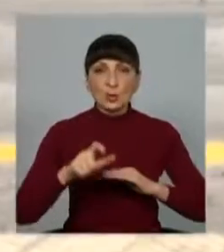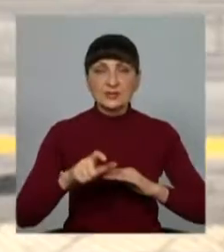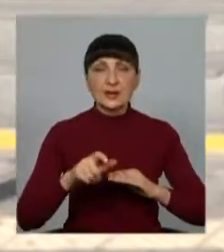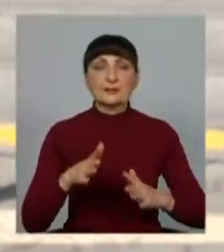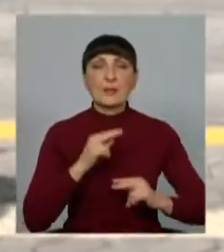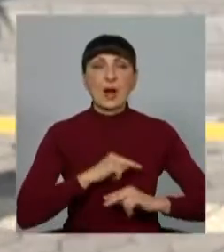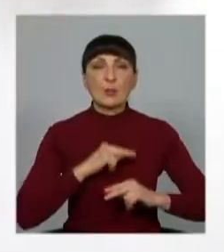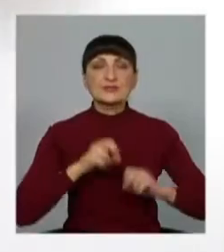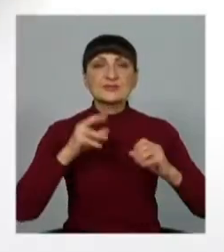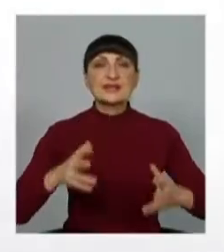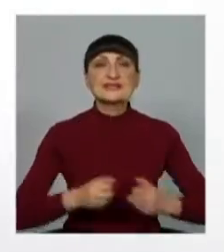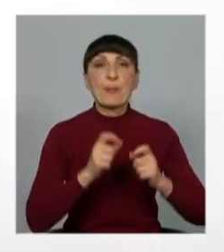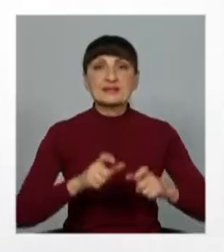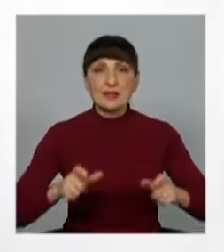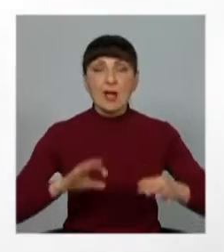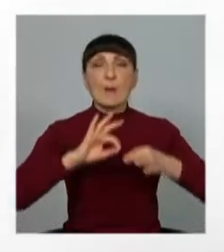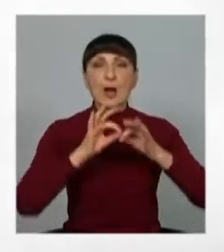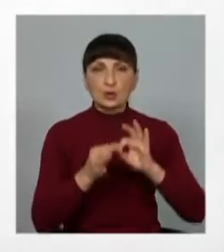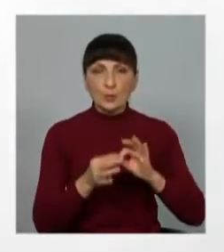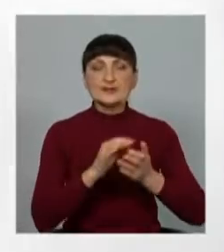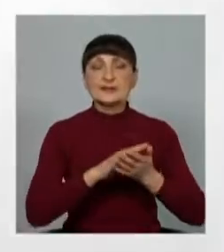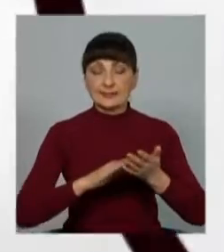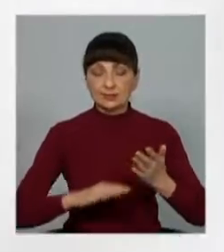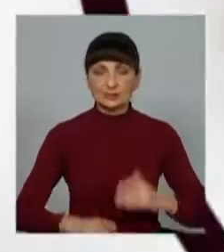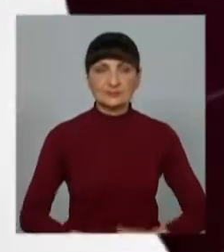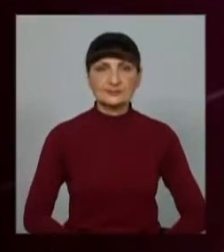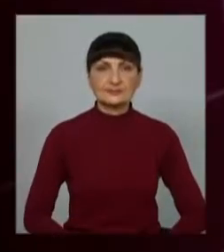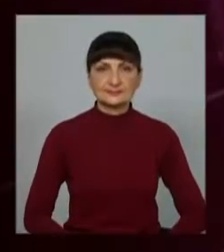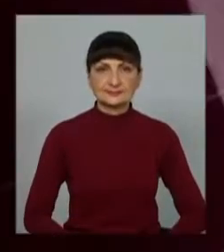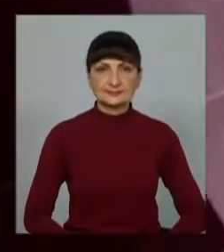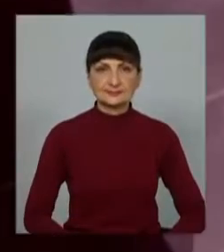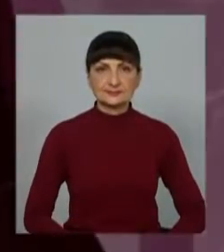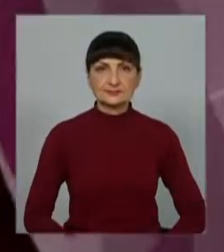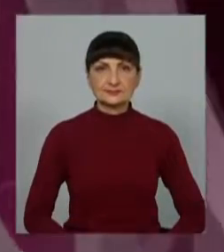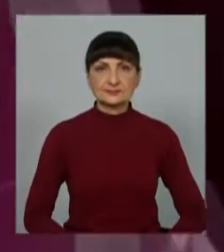месте работают спасатели. Все подробности в ближайшие несколько минут.